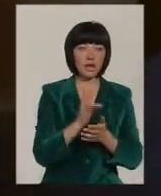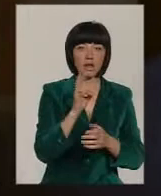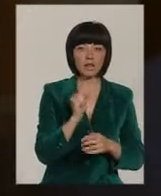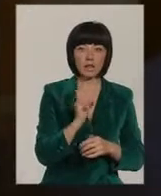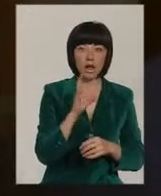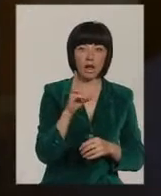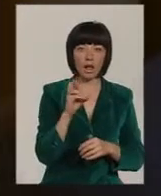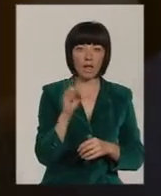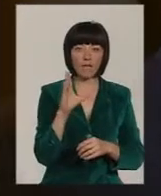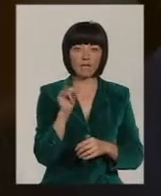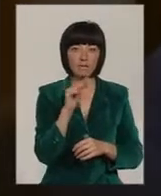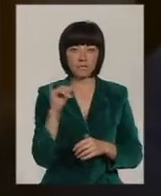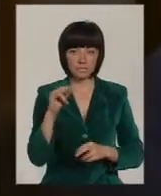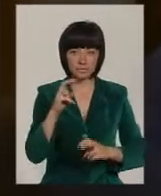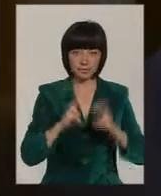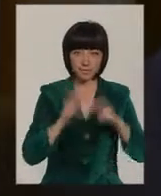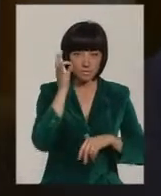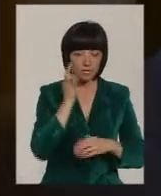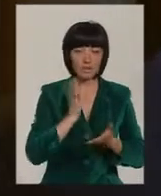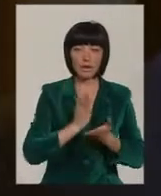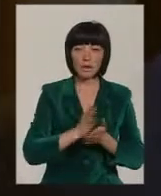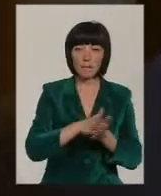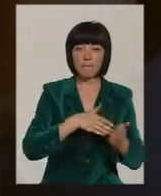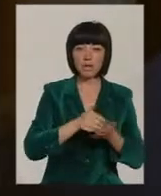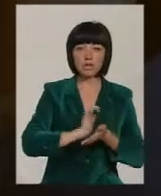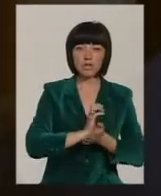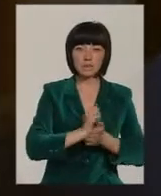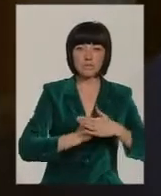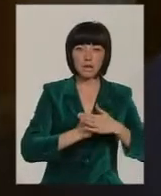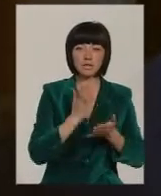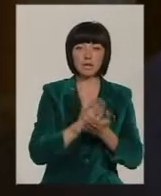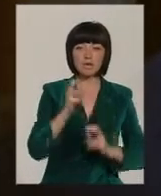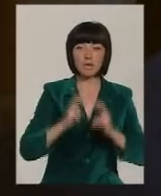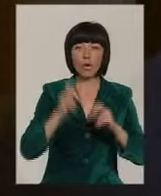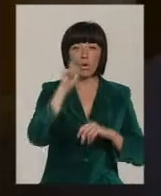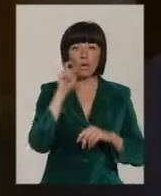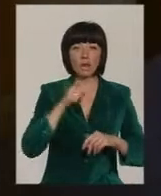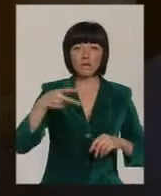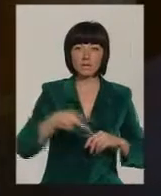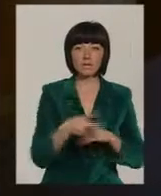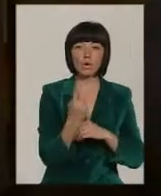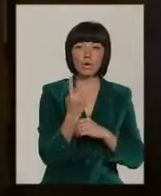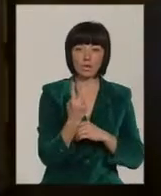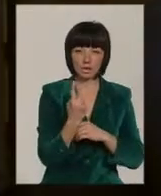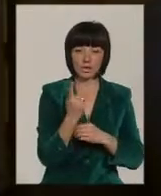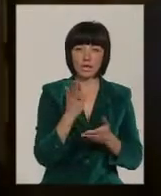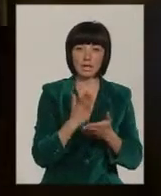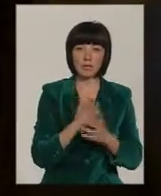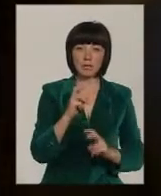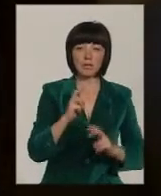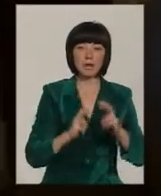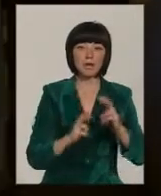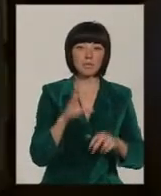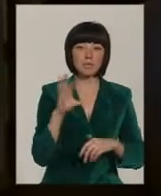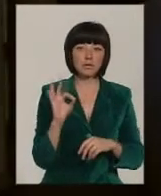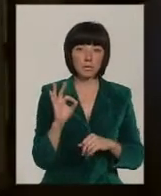Снарківський цирковий завод, є підприємство «Маслосирбаза», є підприємство «Україна-2001», є